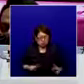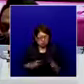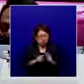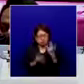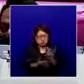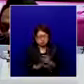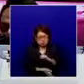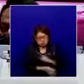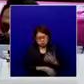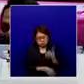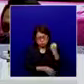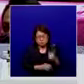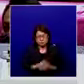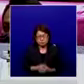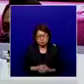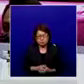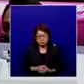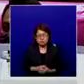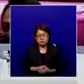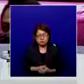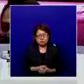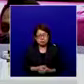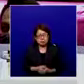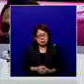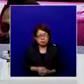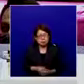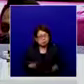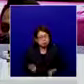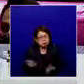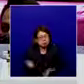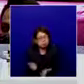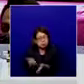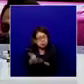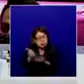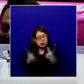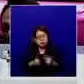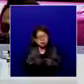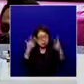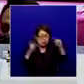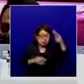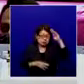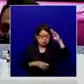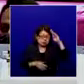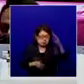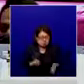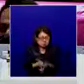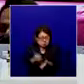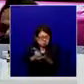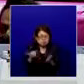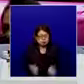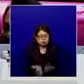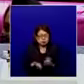ลังเบื้องหลังที่สับสนคือนายประยุทธ์จันทร์โอชานายกรัฐมนตรี